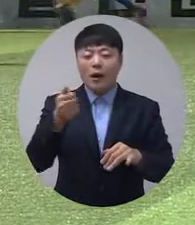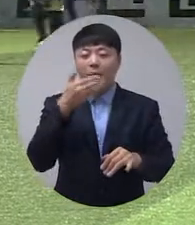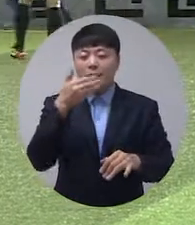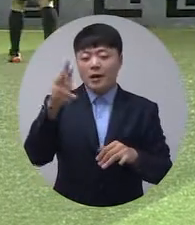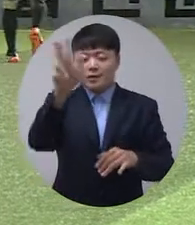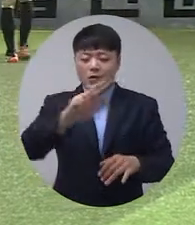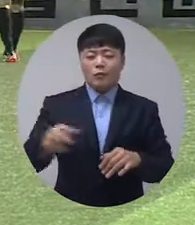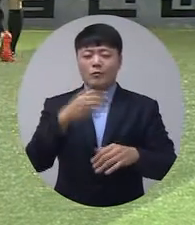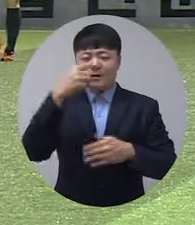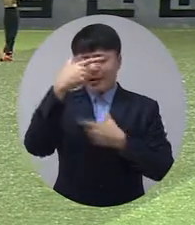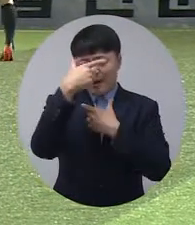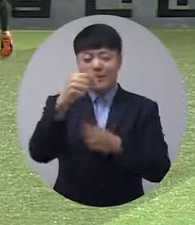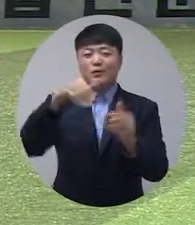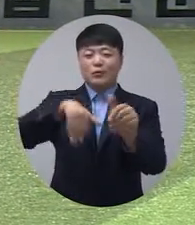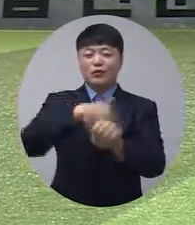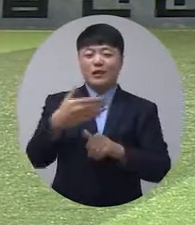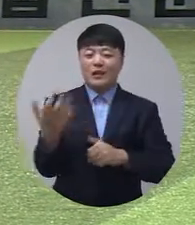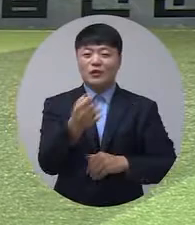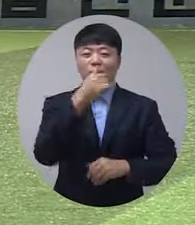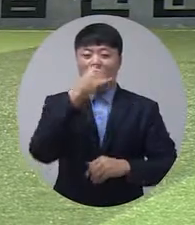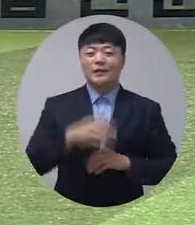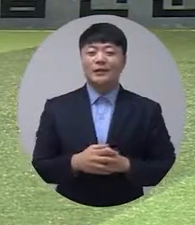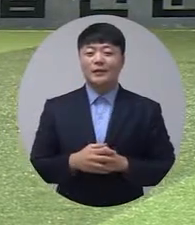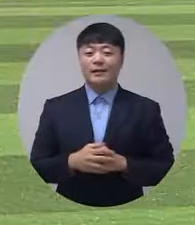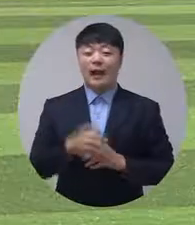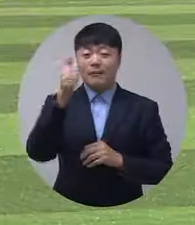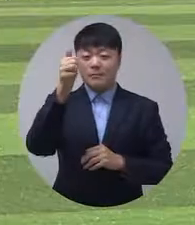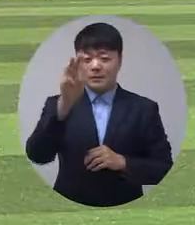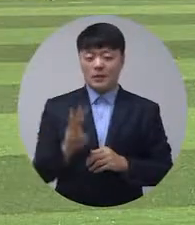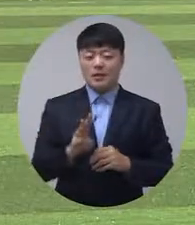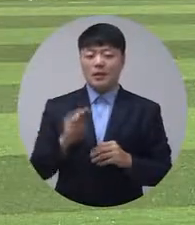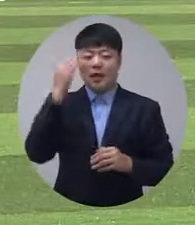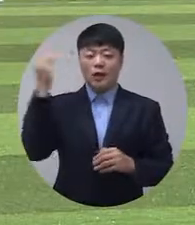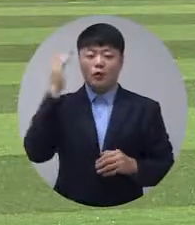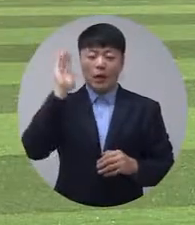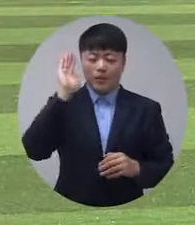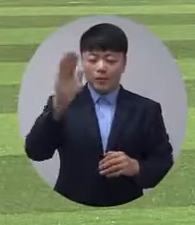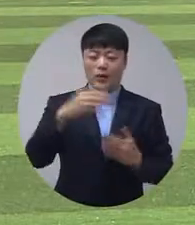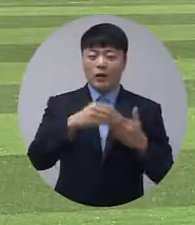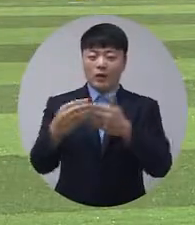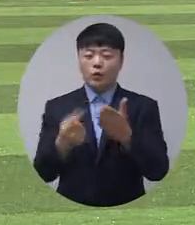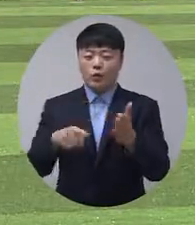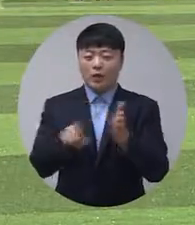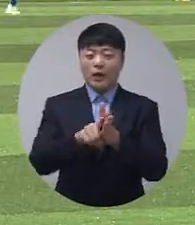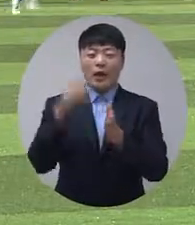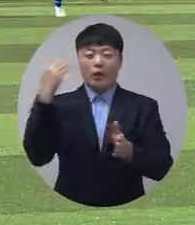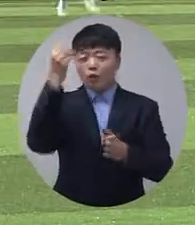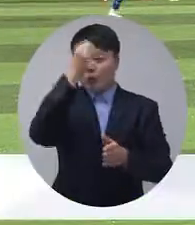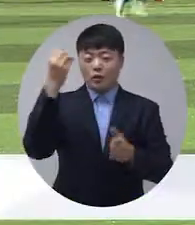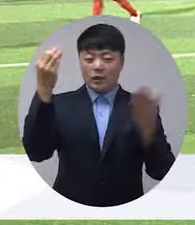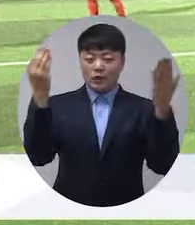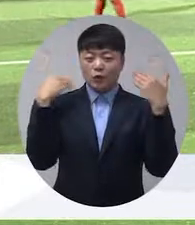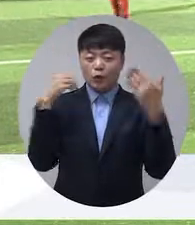축구대회 를 위한 최적의 환경을 갖추고 있습니다 합천군은 한국 축구의 미래를 이끌어갈 고등학교 축구 발전에